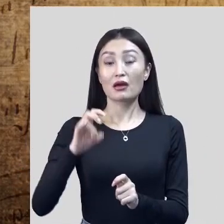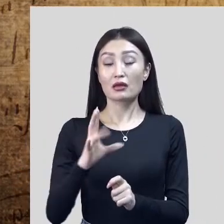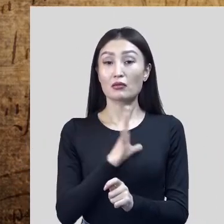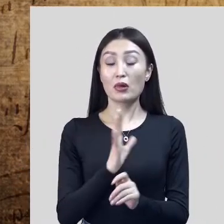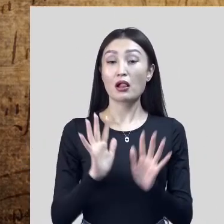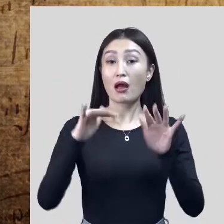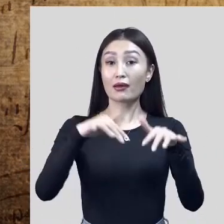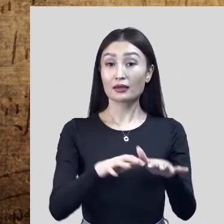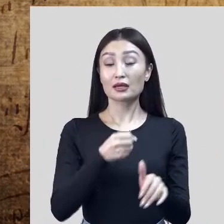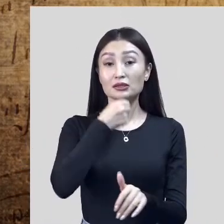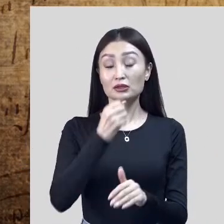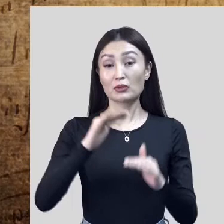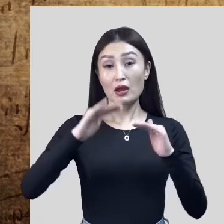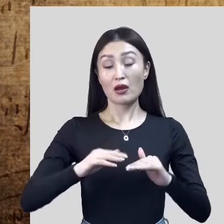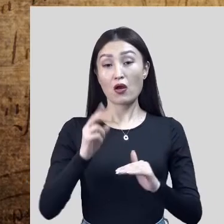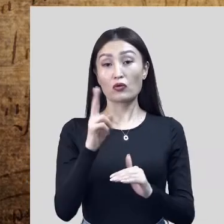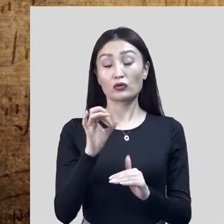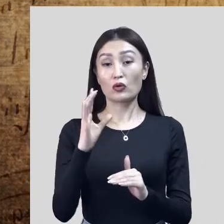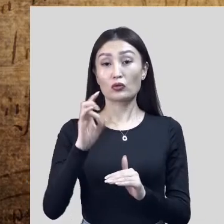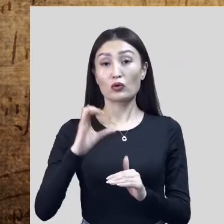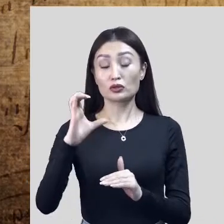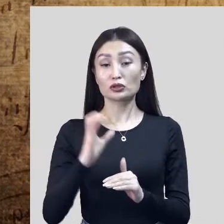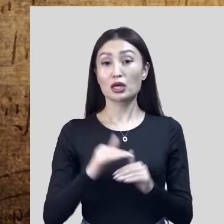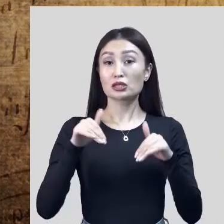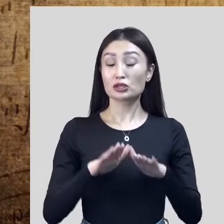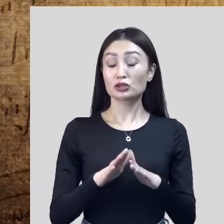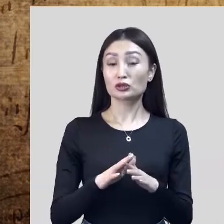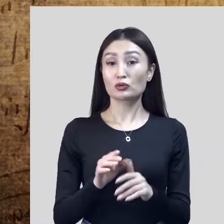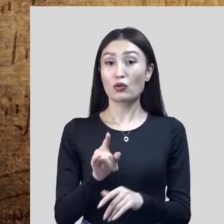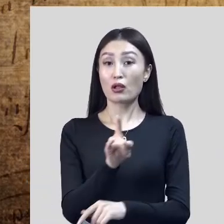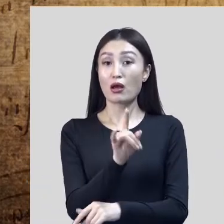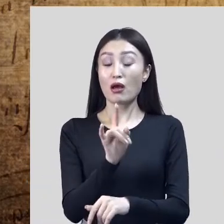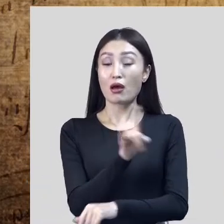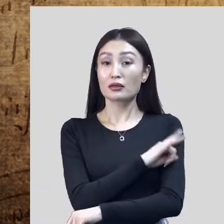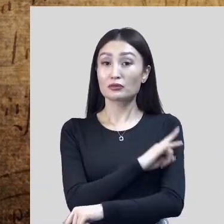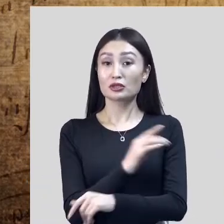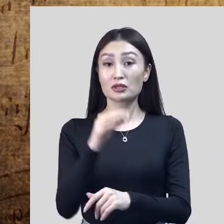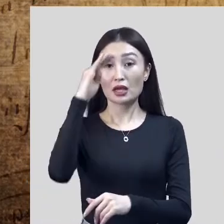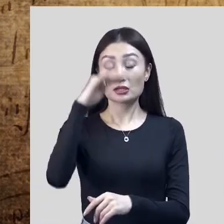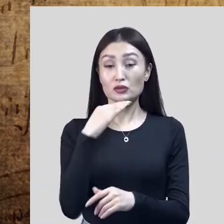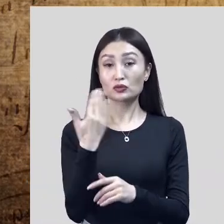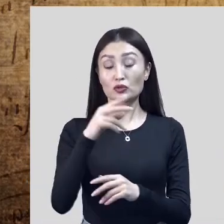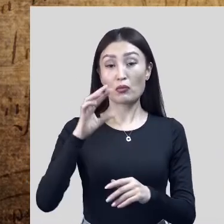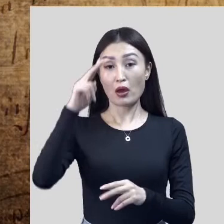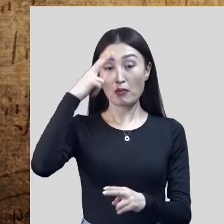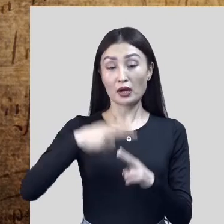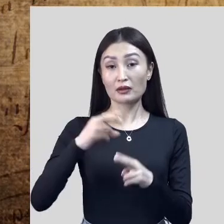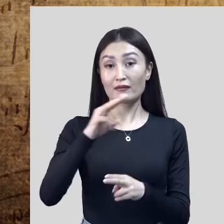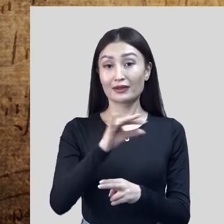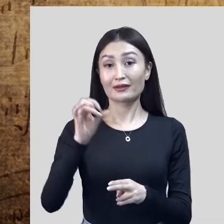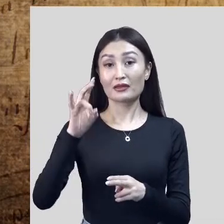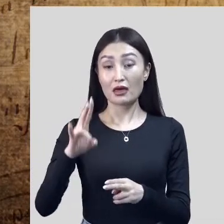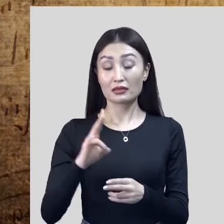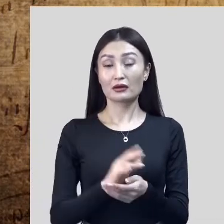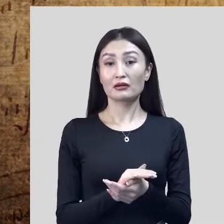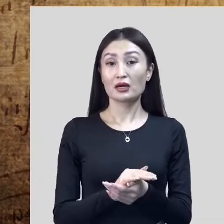был Океан, младшим — Кронос. По мифологии Кронос решил отомстить своему отцу за то, что тот заточил его братьев-титанов в